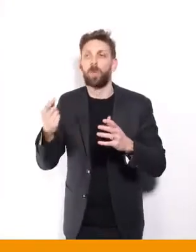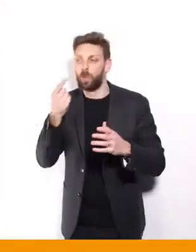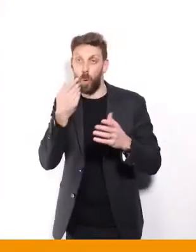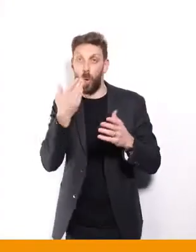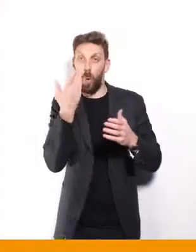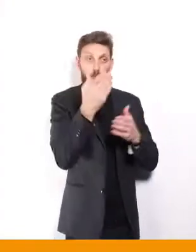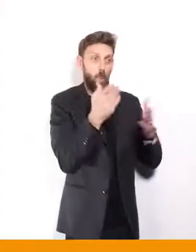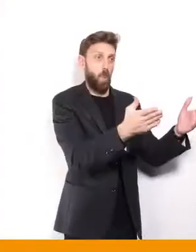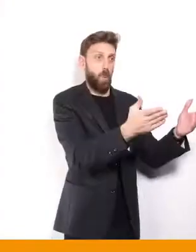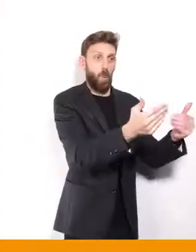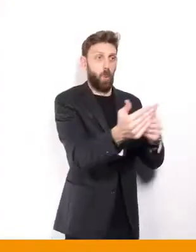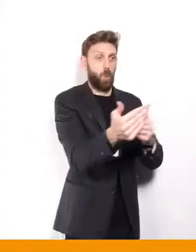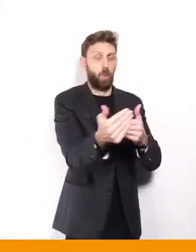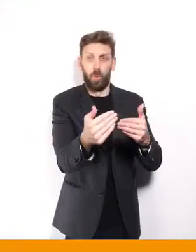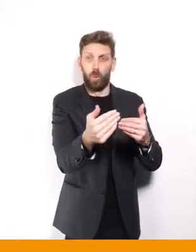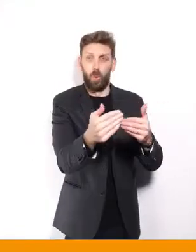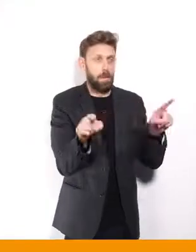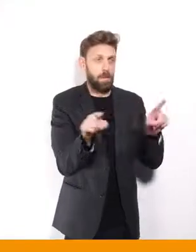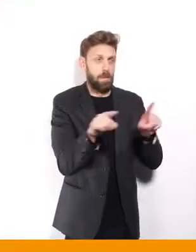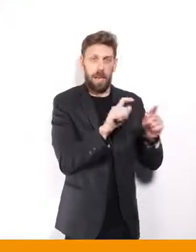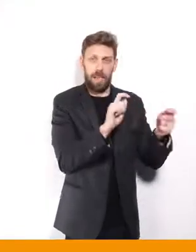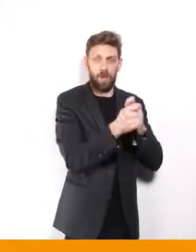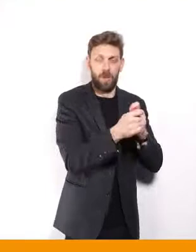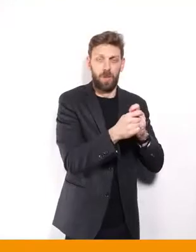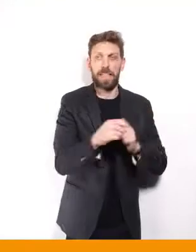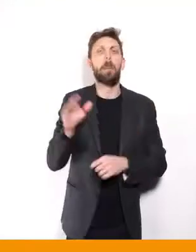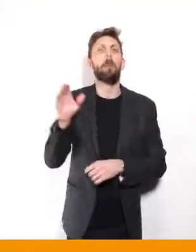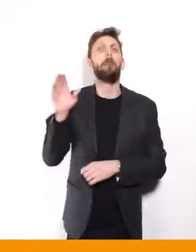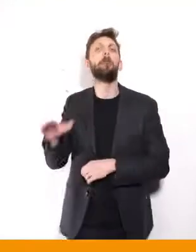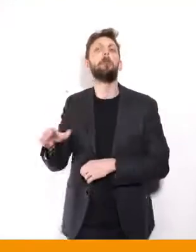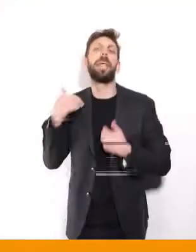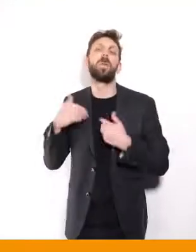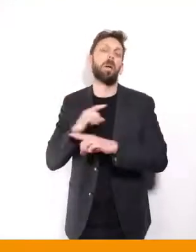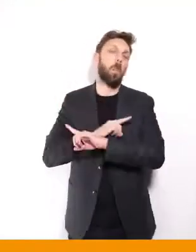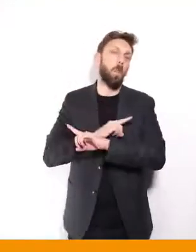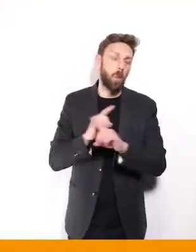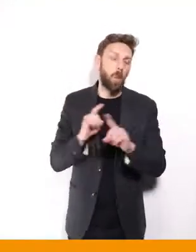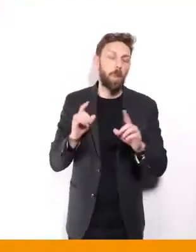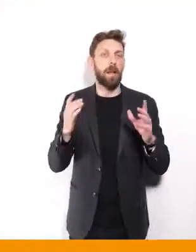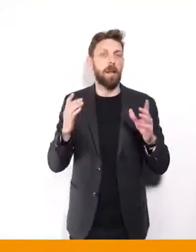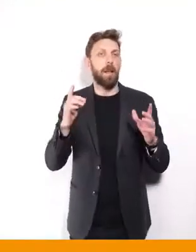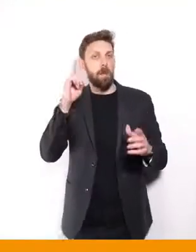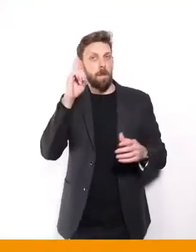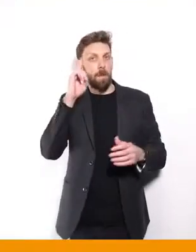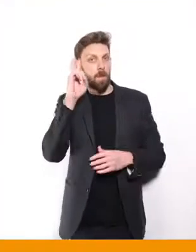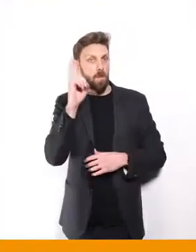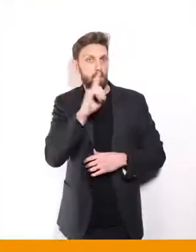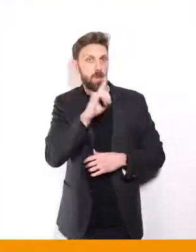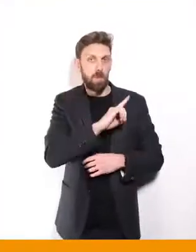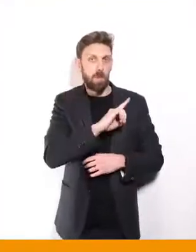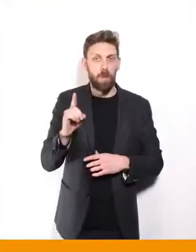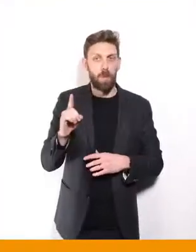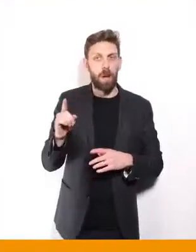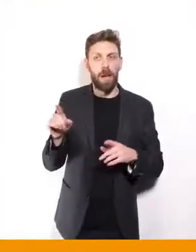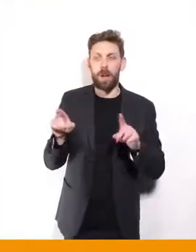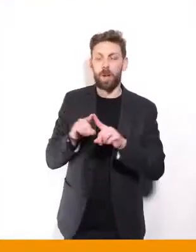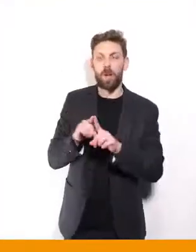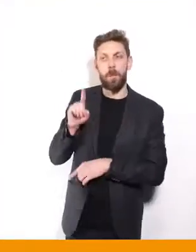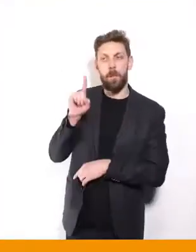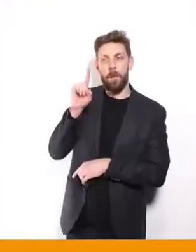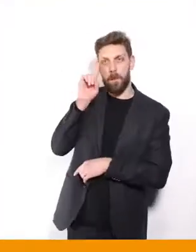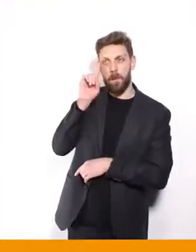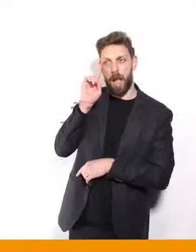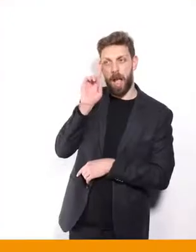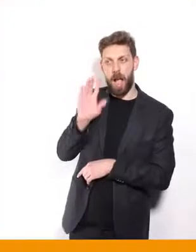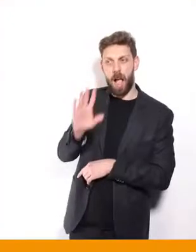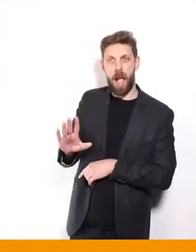pas spécifique à la question du handicap, mais qu'il y ait une forme d'avis conforme qui soit